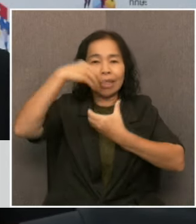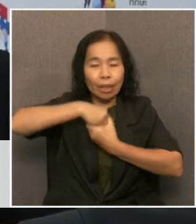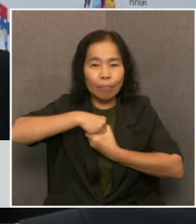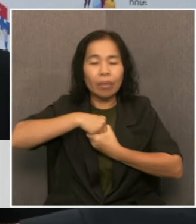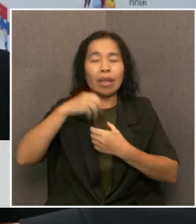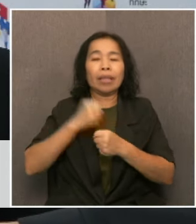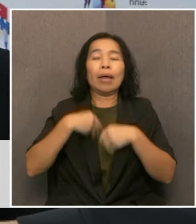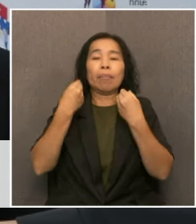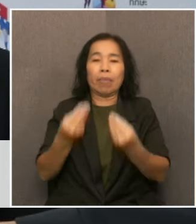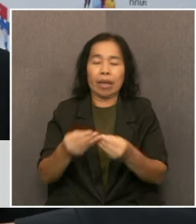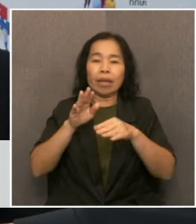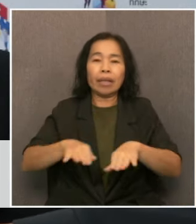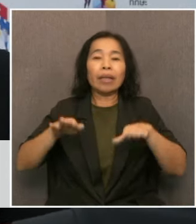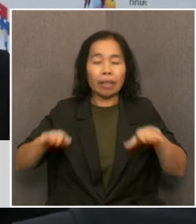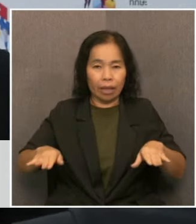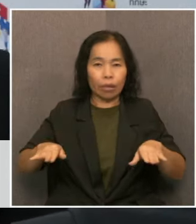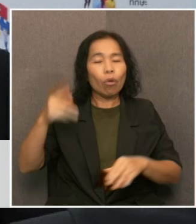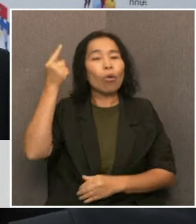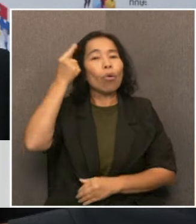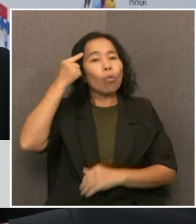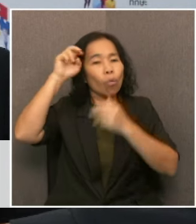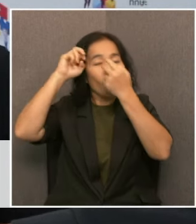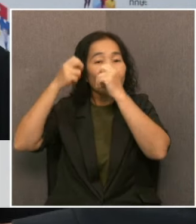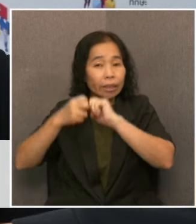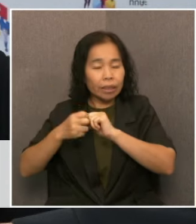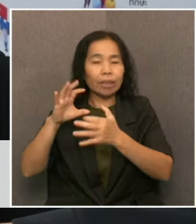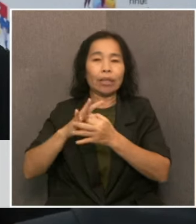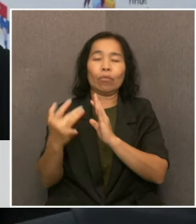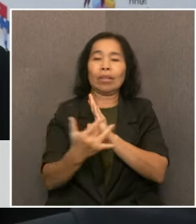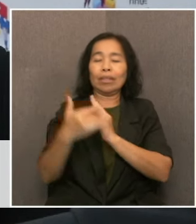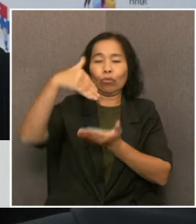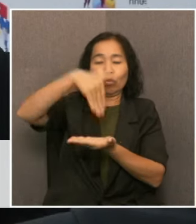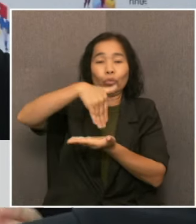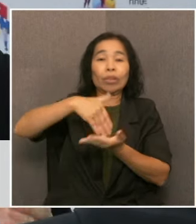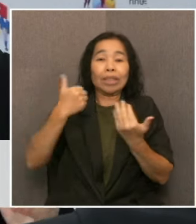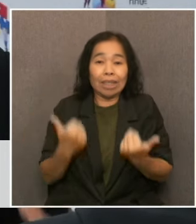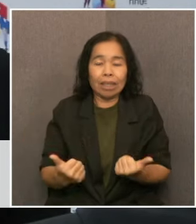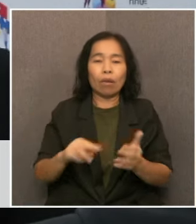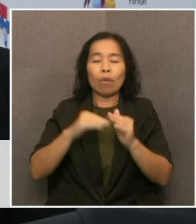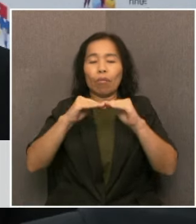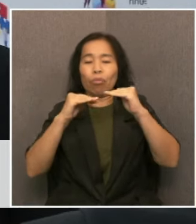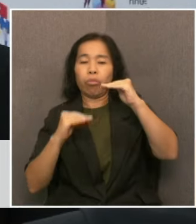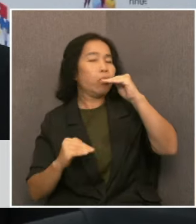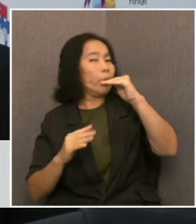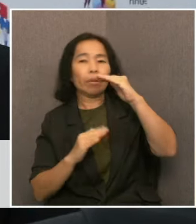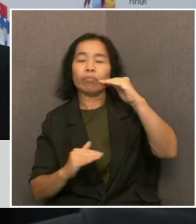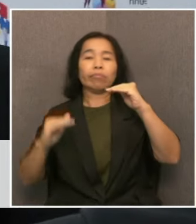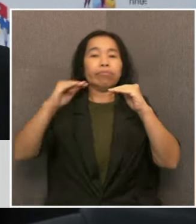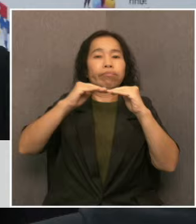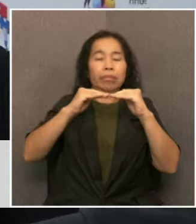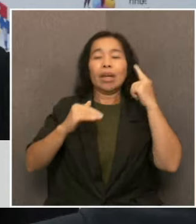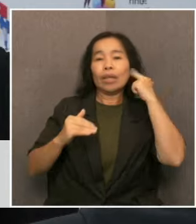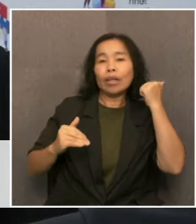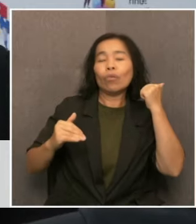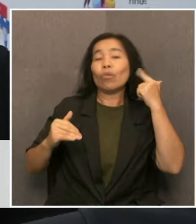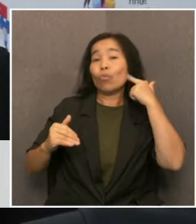สร้างกระบวนการในส่วนของ Autism Digital Learning Center แห่งนี้ให้ช่องว่างระหว่างเด็กทั่วไปหรอวลุมเด็ก